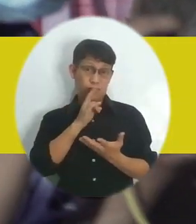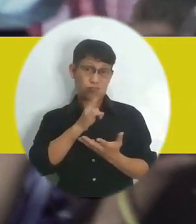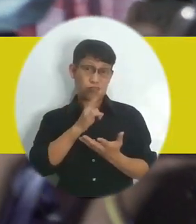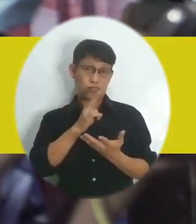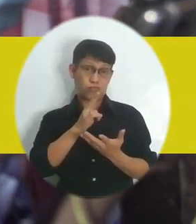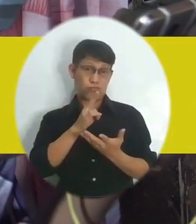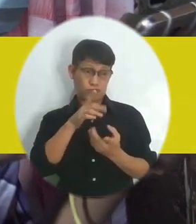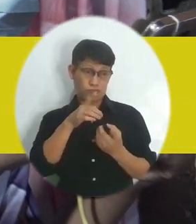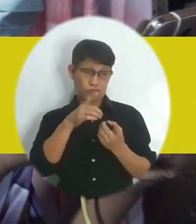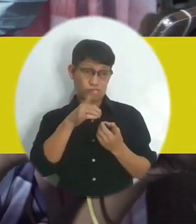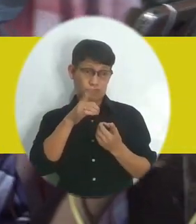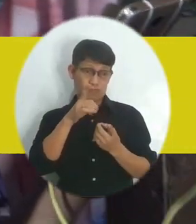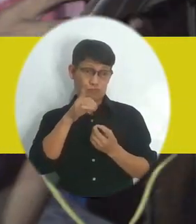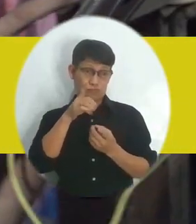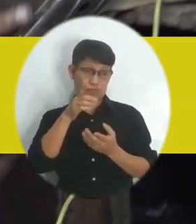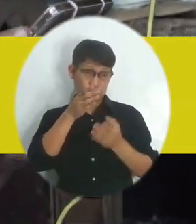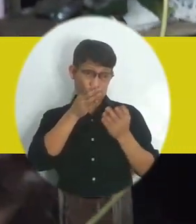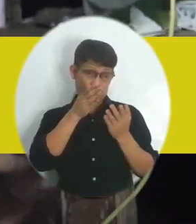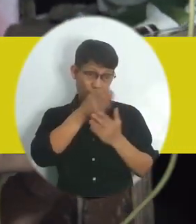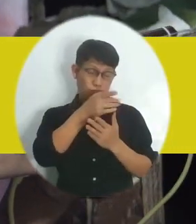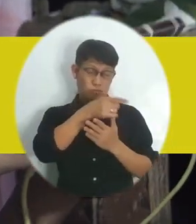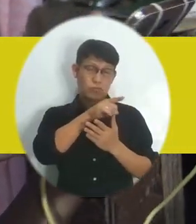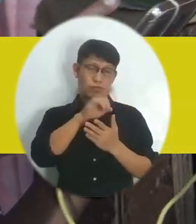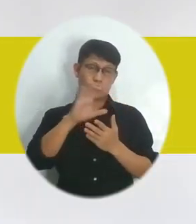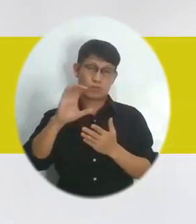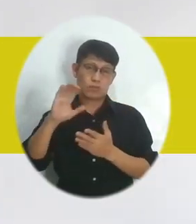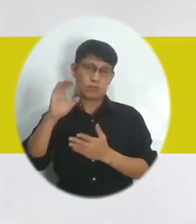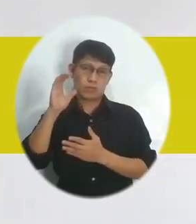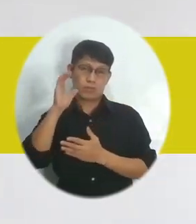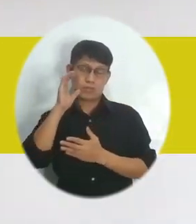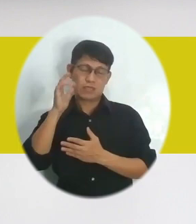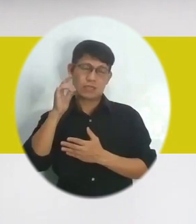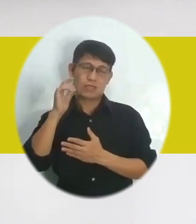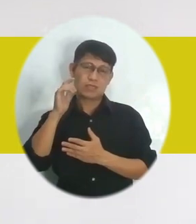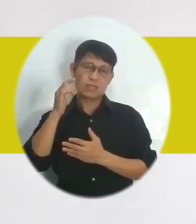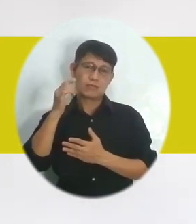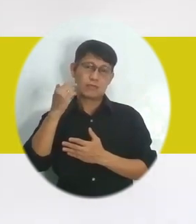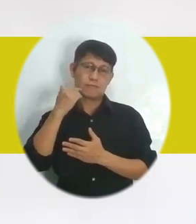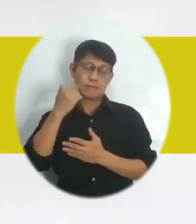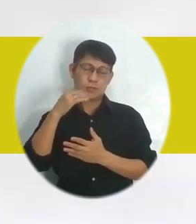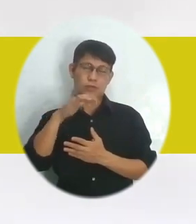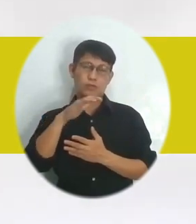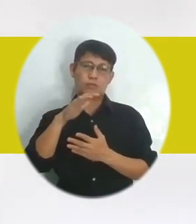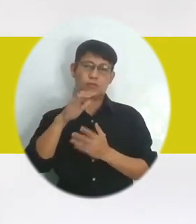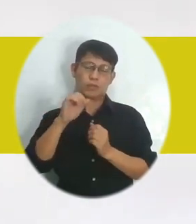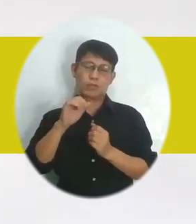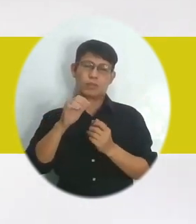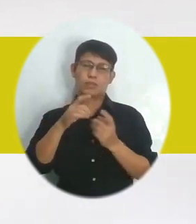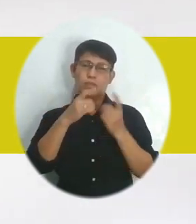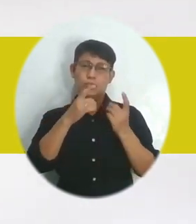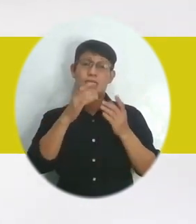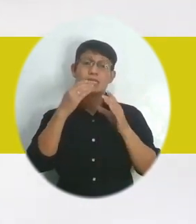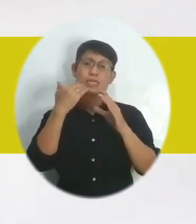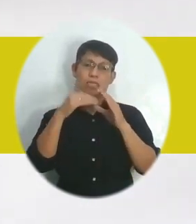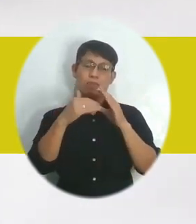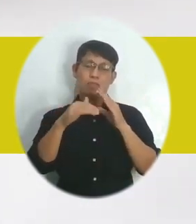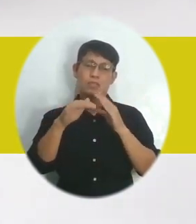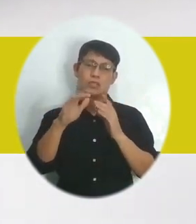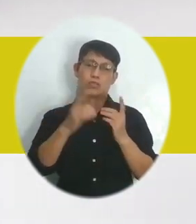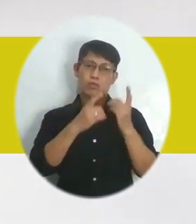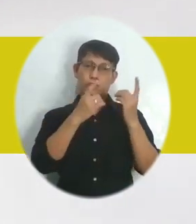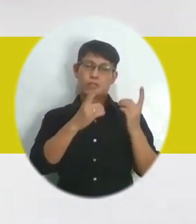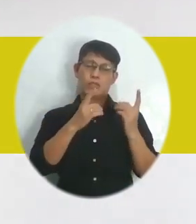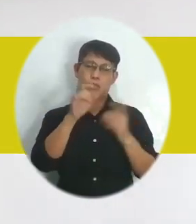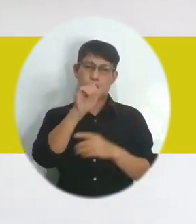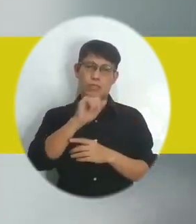para makasiguro kayo na mapupunta doon sa pasyente, isulat nyo yung pangalan ni Cass Andre Valentin at yung halaga ng donasyon ninyo at i-email po